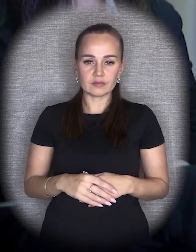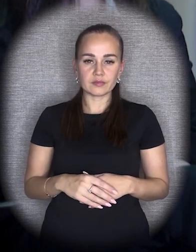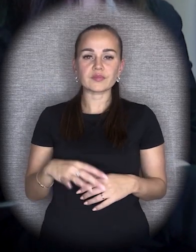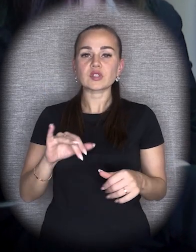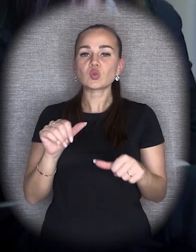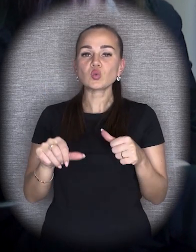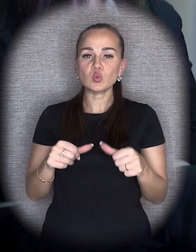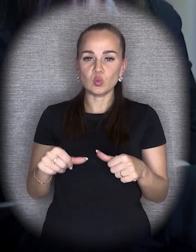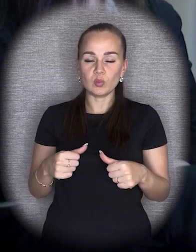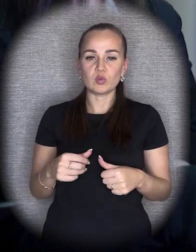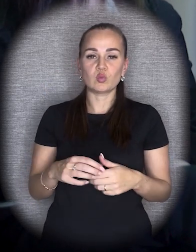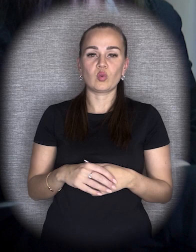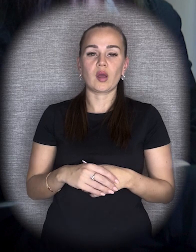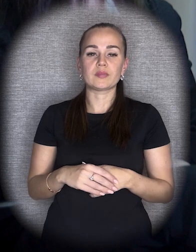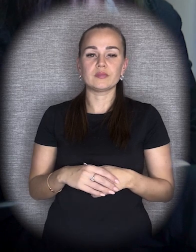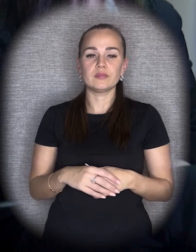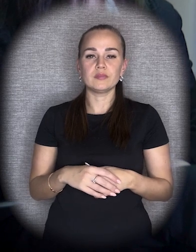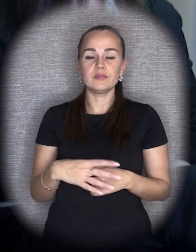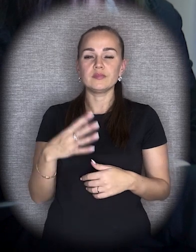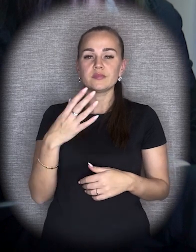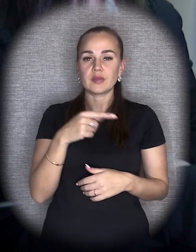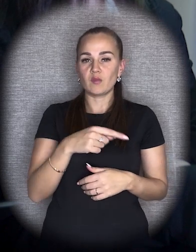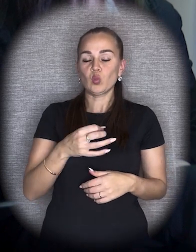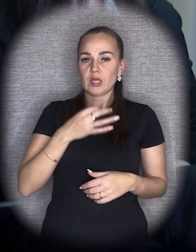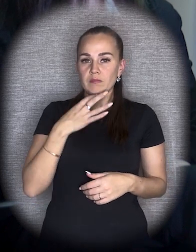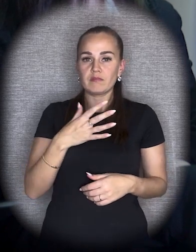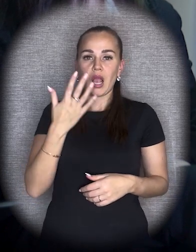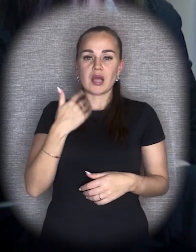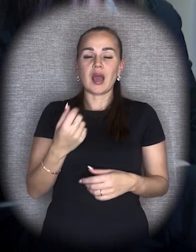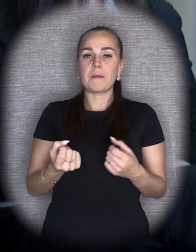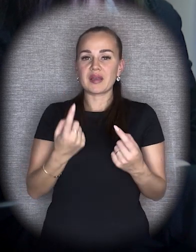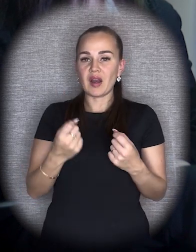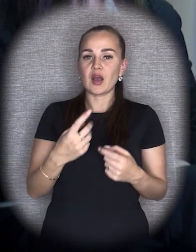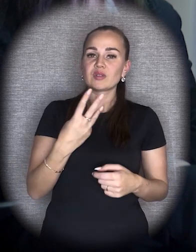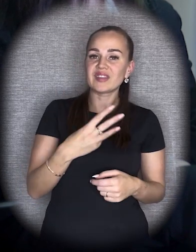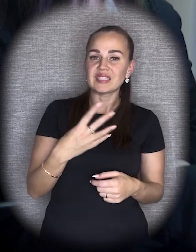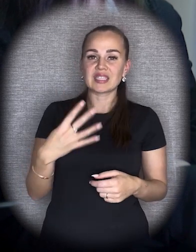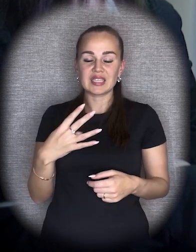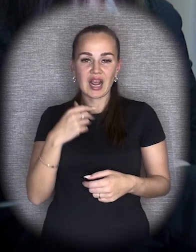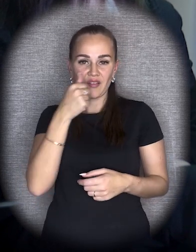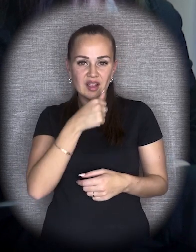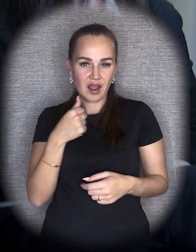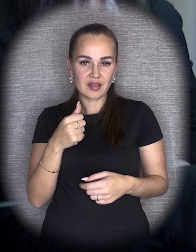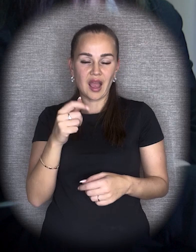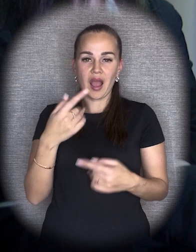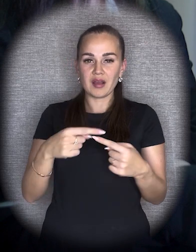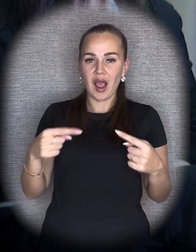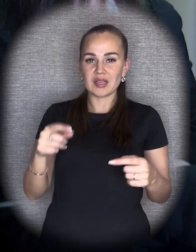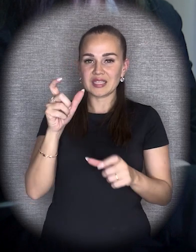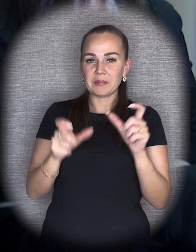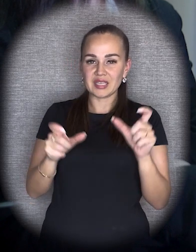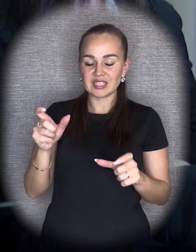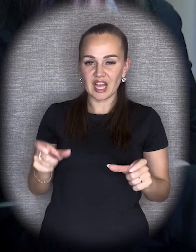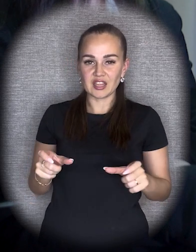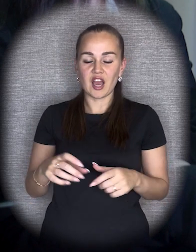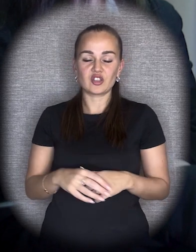скульптура поэтому не устаревает, и когда появляются какие-то, скажем, персонажи вдруг из 30-х, 40-х годов, которых, может быть, уже все и забыли, например, Генрих Ягода